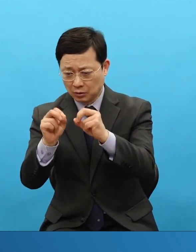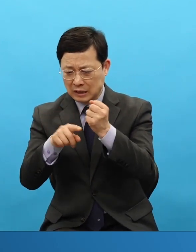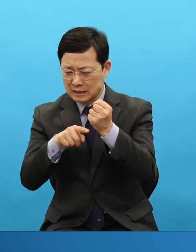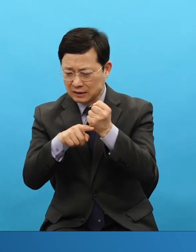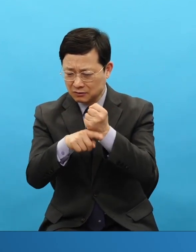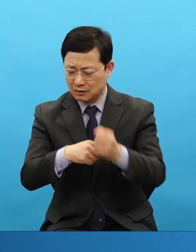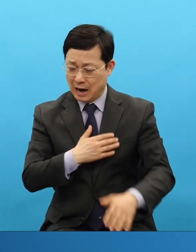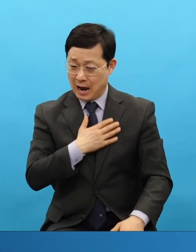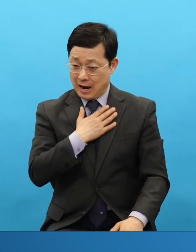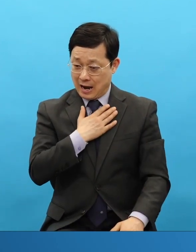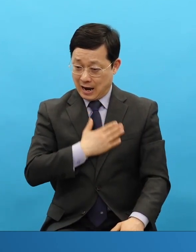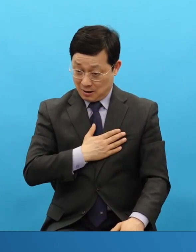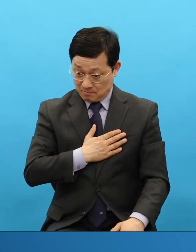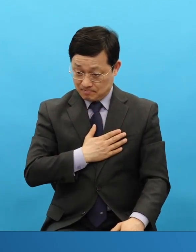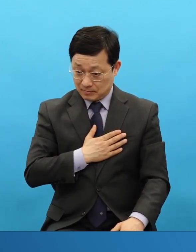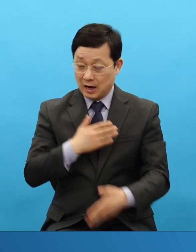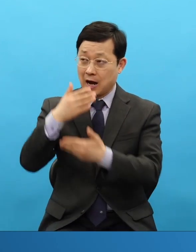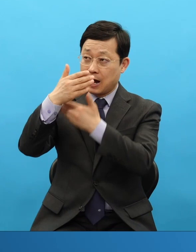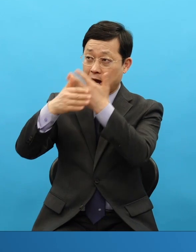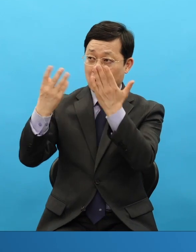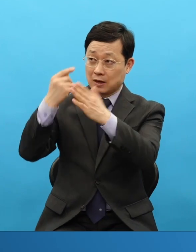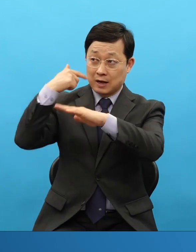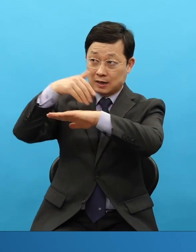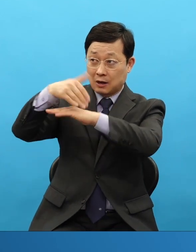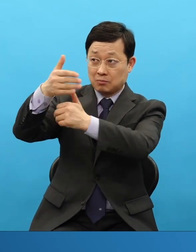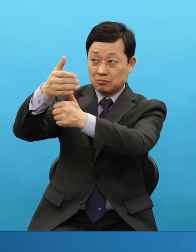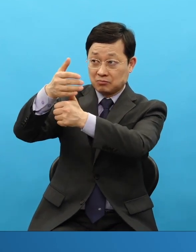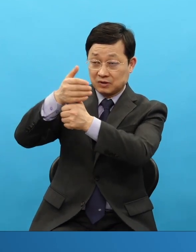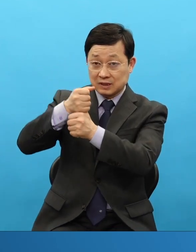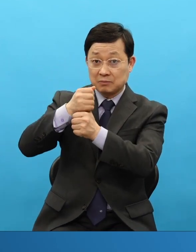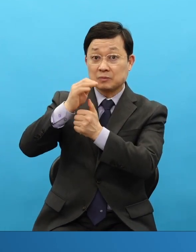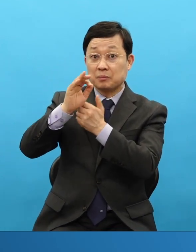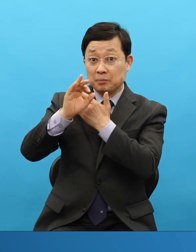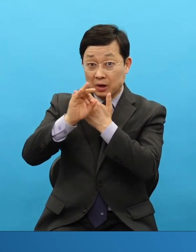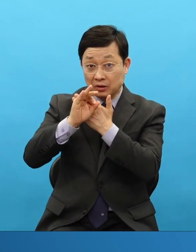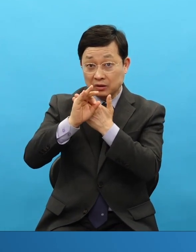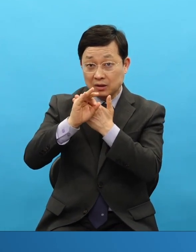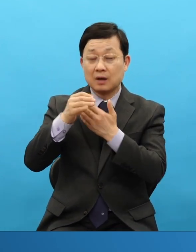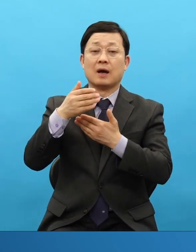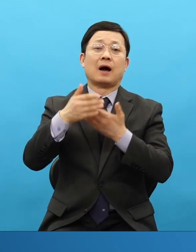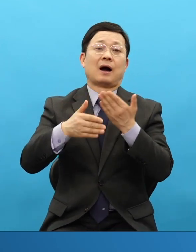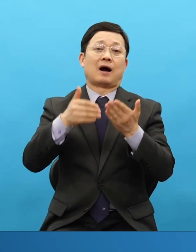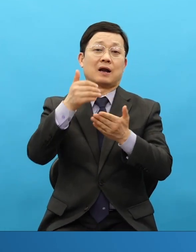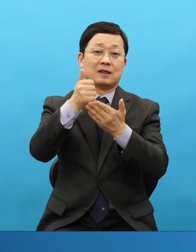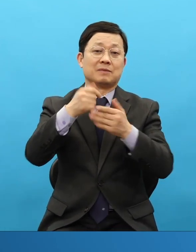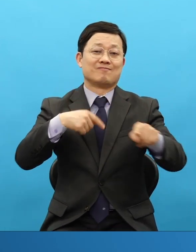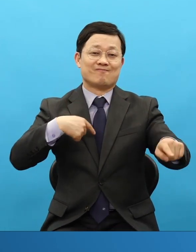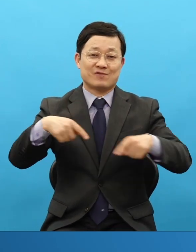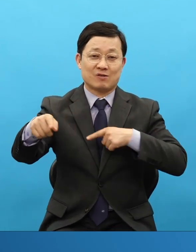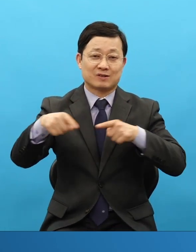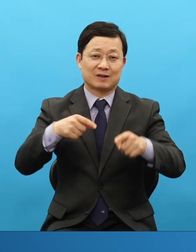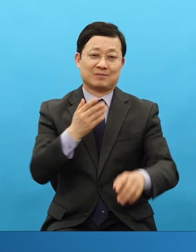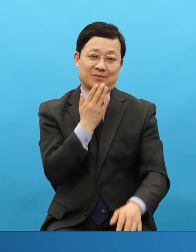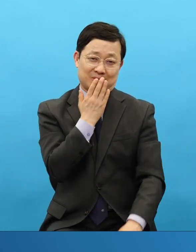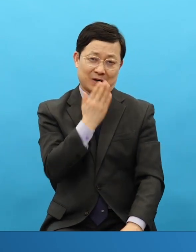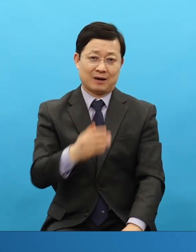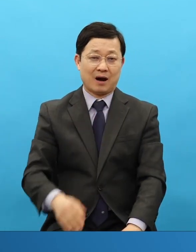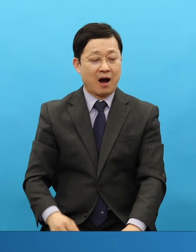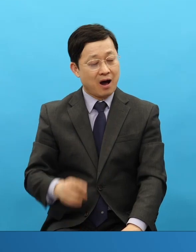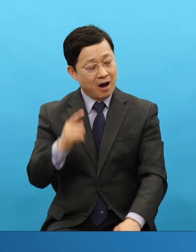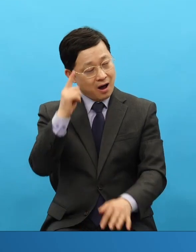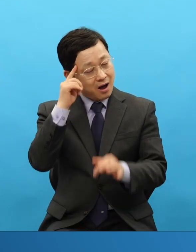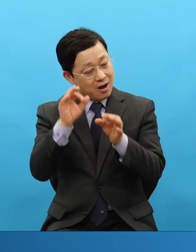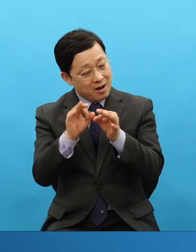plan, knowing the evangelism and mission. 그러면 하나님이 역사하십니다. Then God will do the work. 와, 상상 못할 일이